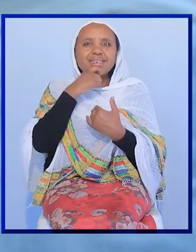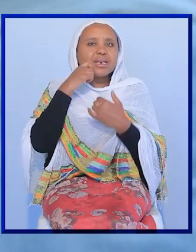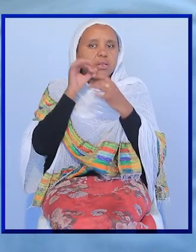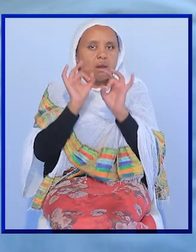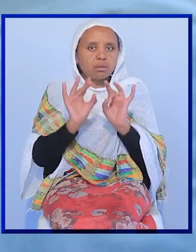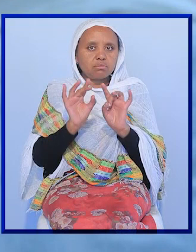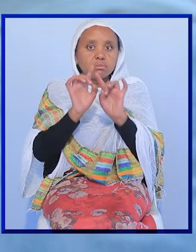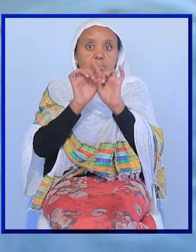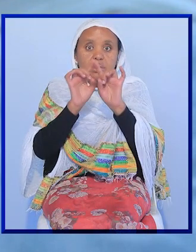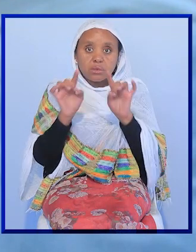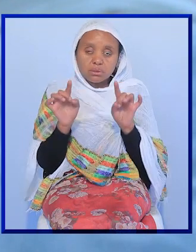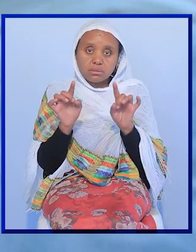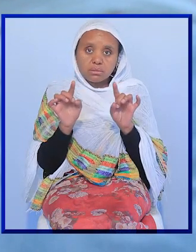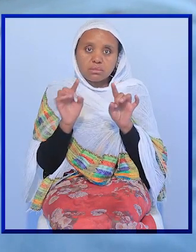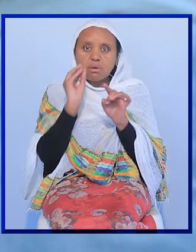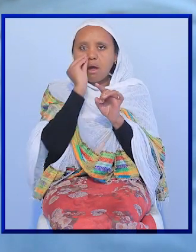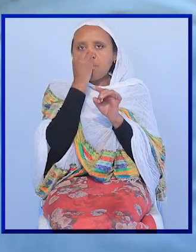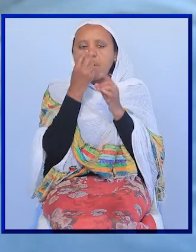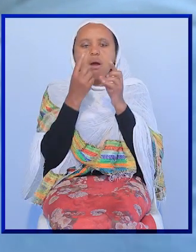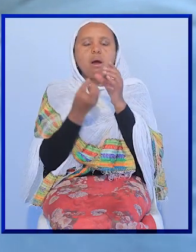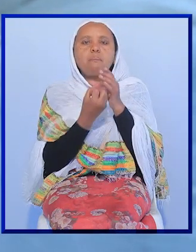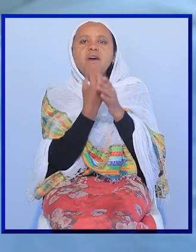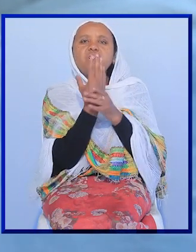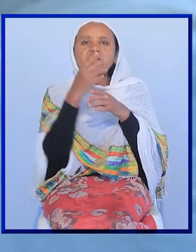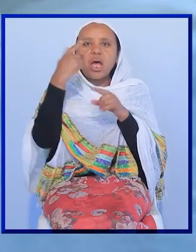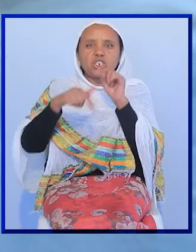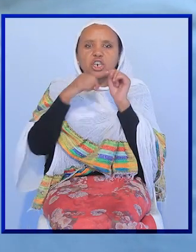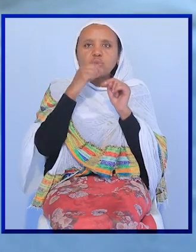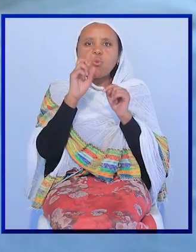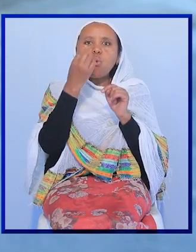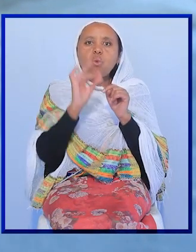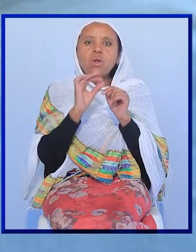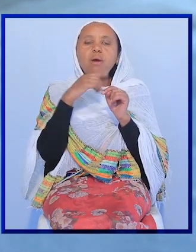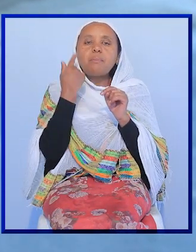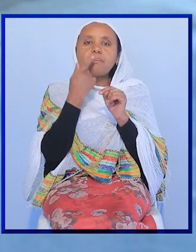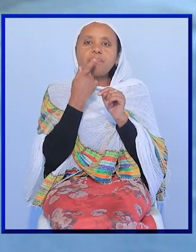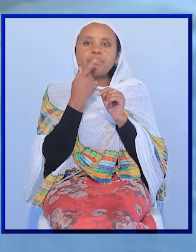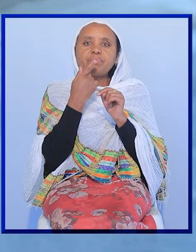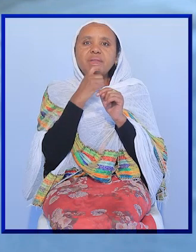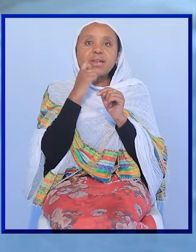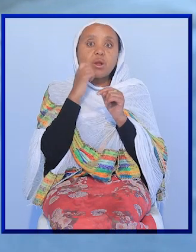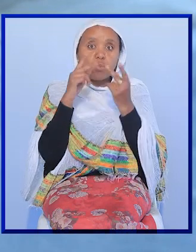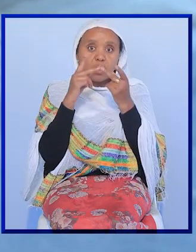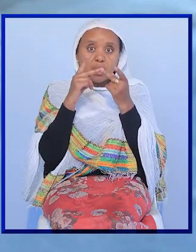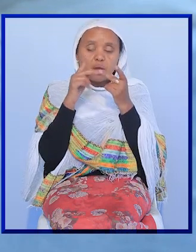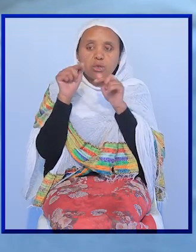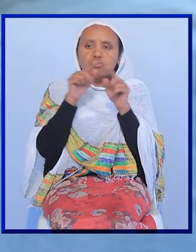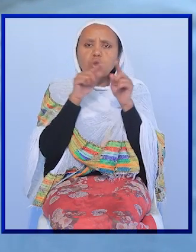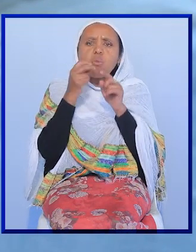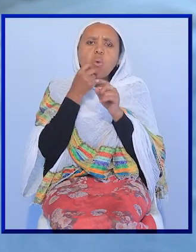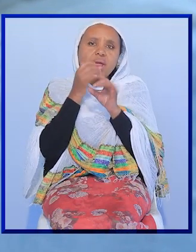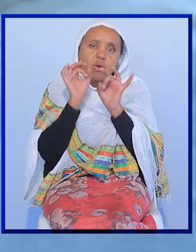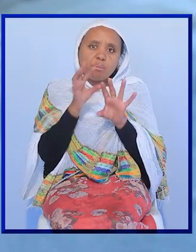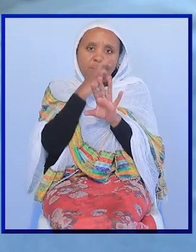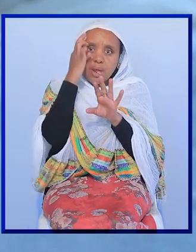የለባትም። ነገር ግን አበባ ማፍራት አልቻለችም። ቆላ የተባለ ደግሞ ደረቅ ስፍራ ነው አይደል እንደምናውቀው። እሱ ደግሞ ውሃ